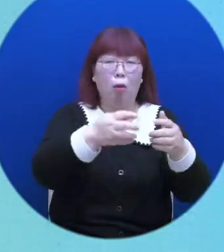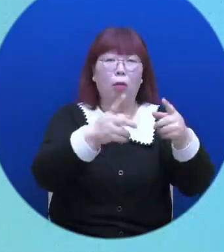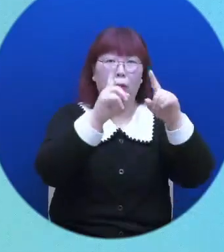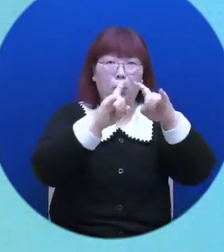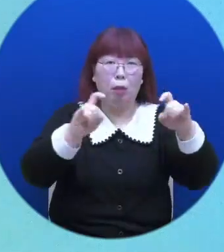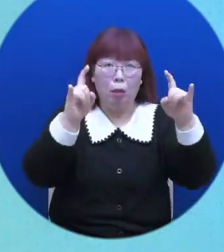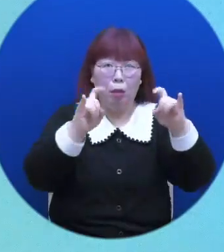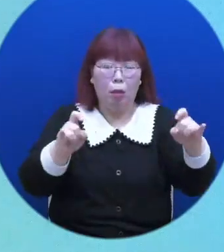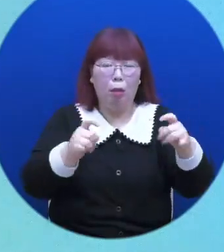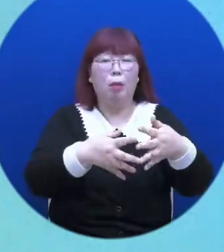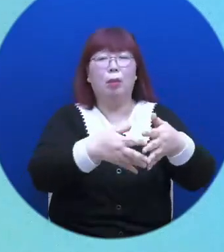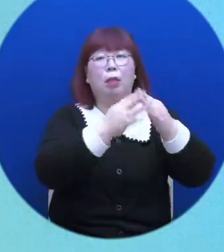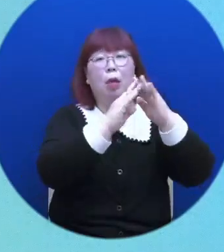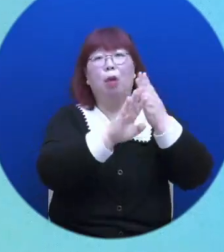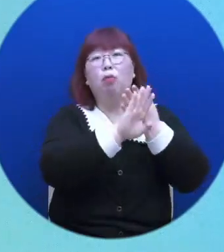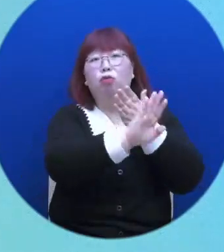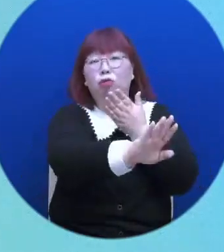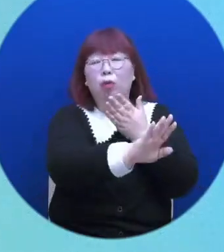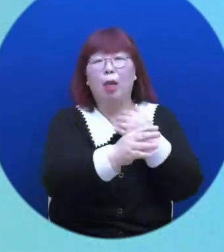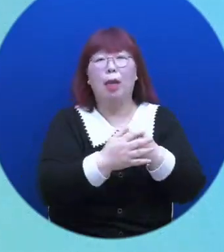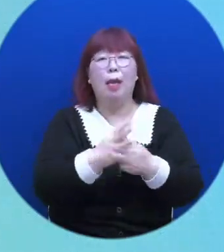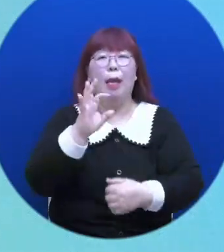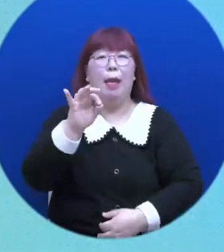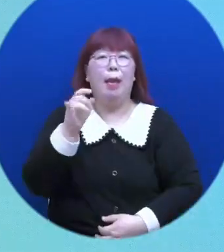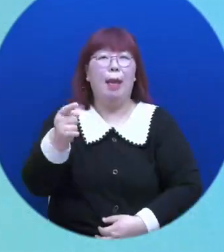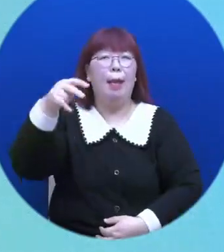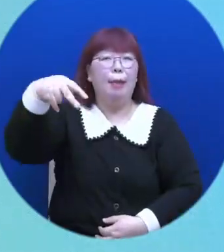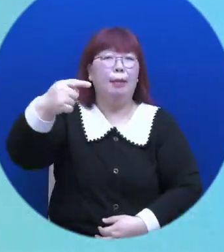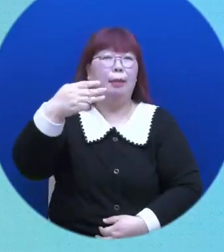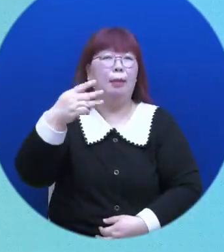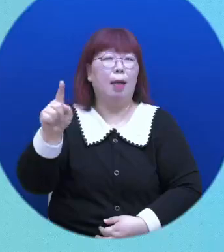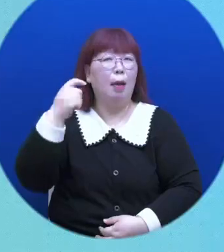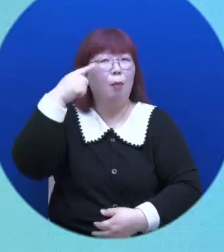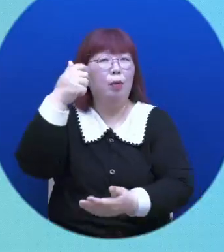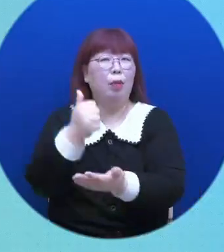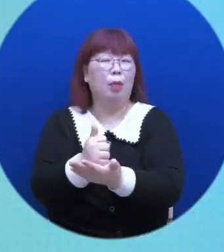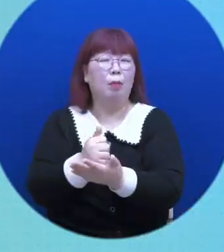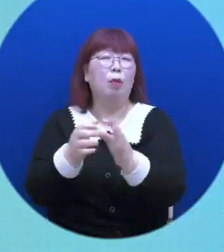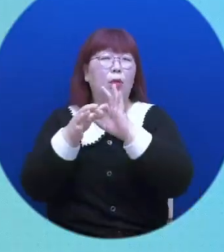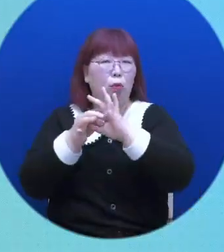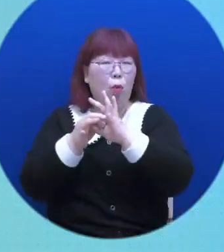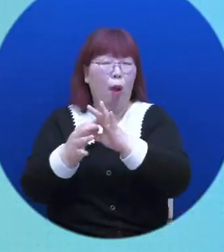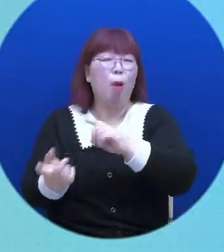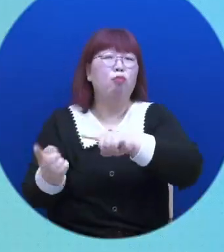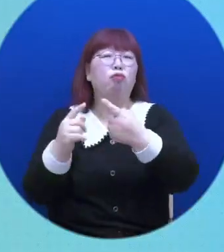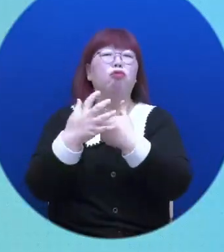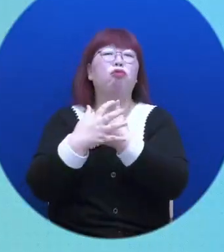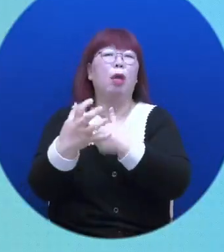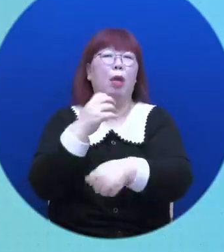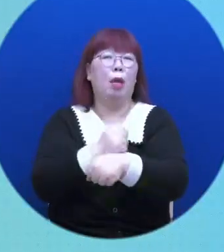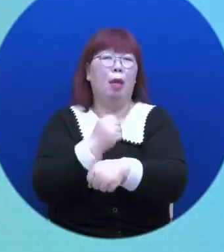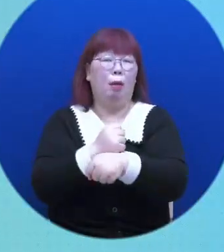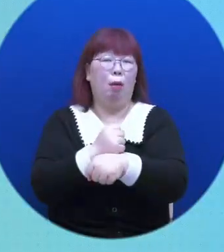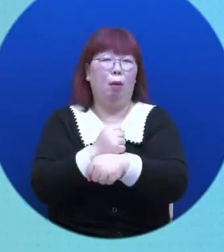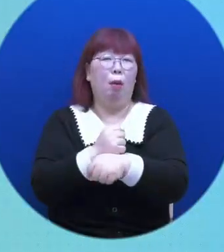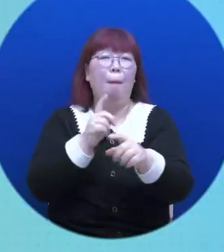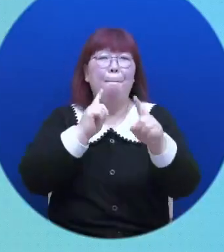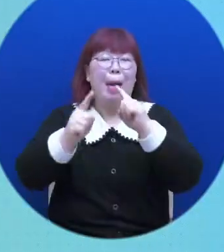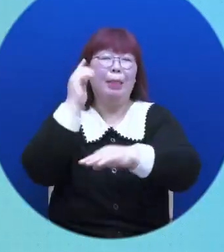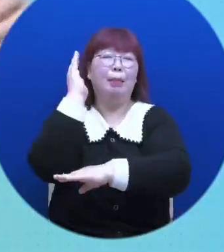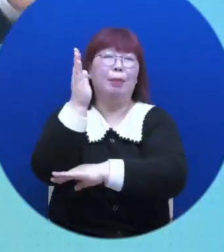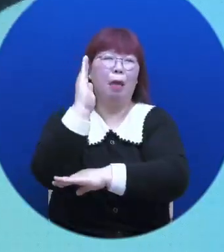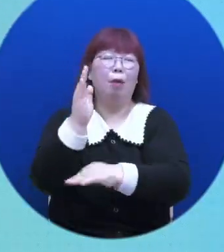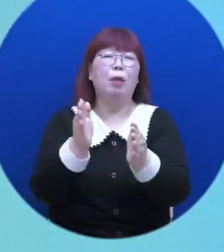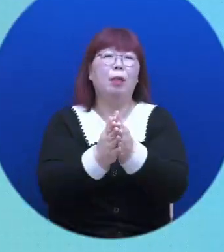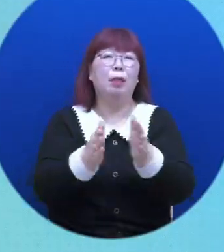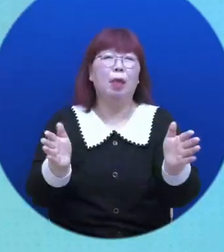것이 무엇입니까? 에스라 목사님을 통하여 부흥회예요. 말씀 사경회를 해요.